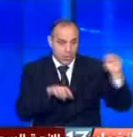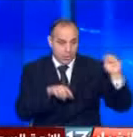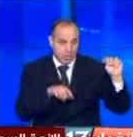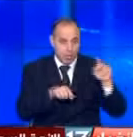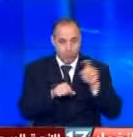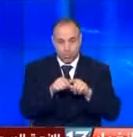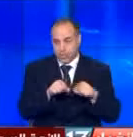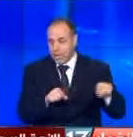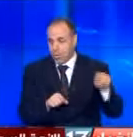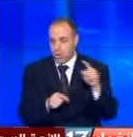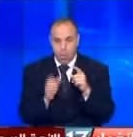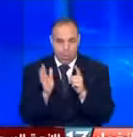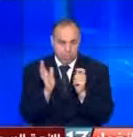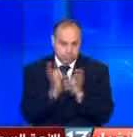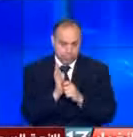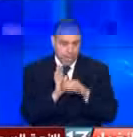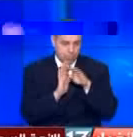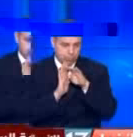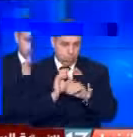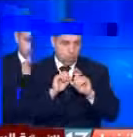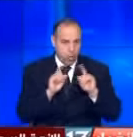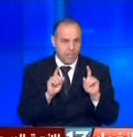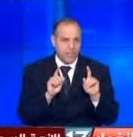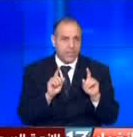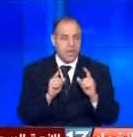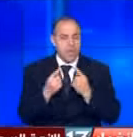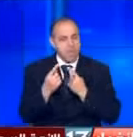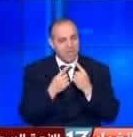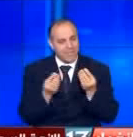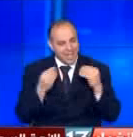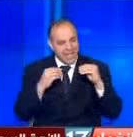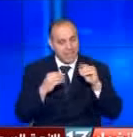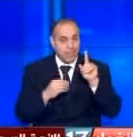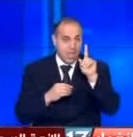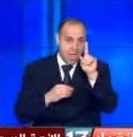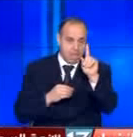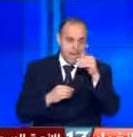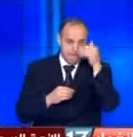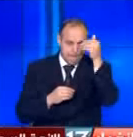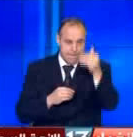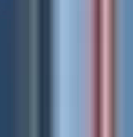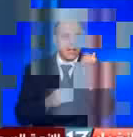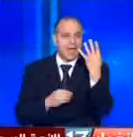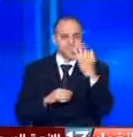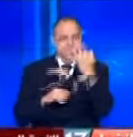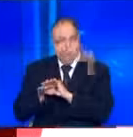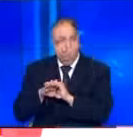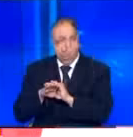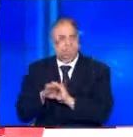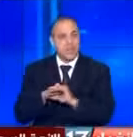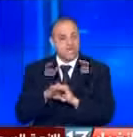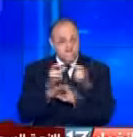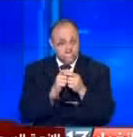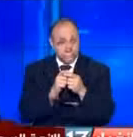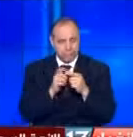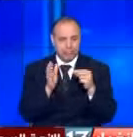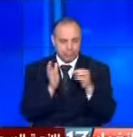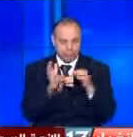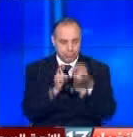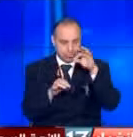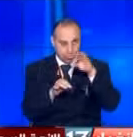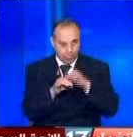الأخيرة التي انتهت الجمعة الماضية في جنيف دون التوصل إلى وقف الحرب. وكانت آخر محادثات بجنيف